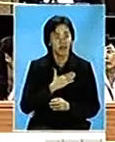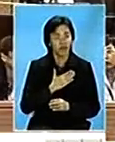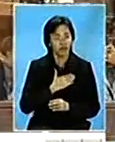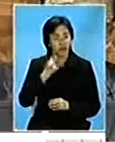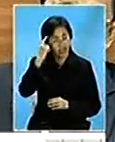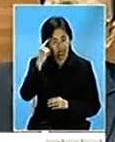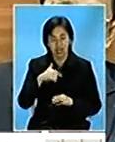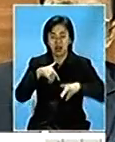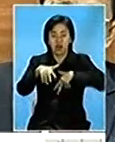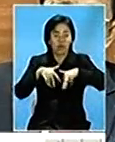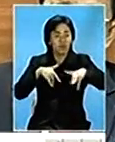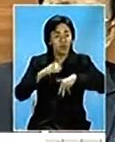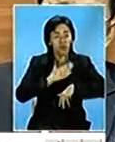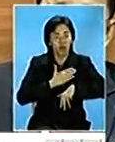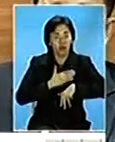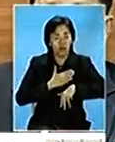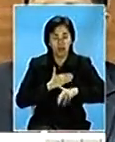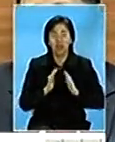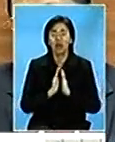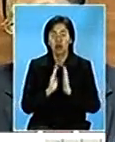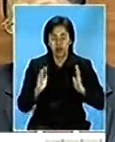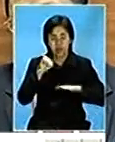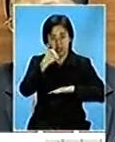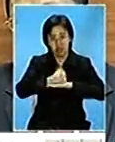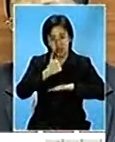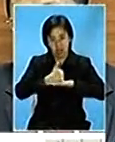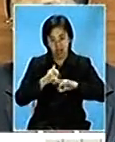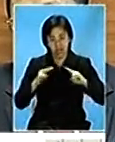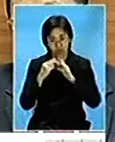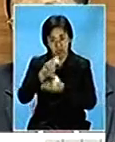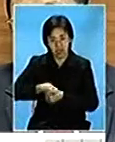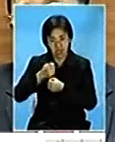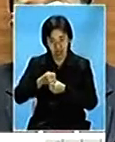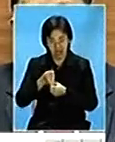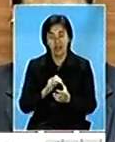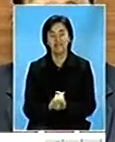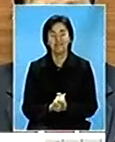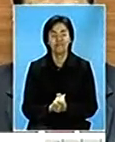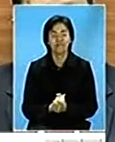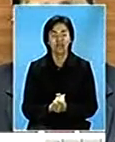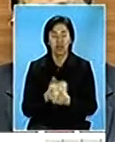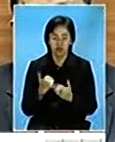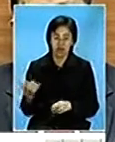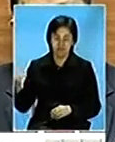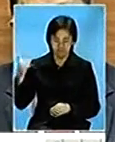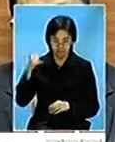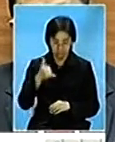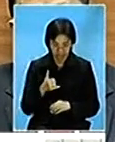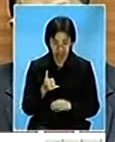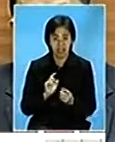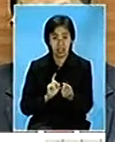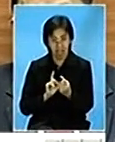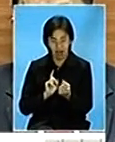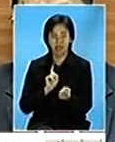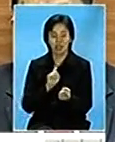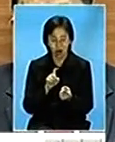ของพี่น้องผมต้องขอบคุณท่านรัฐมนตรีท่านธีระวงศ์สมุทร ท่านที่ให้ความกรุณามาตอบกระทู้ผ